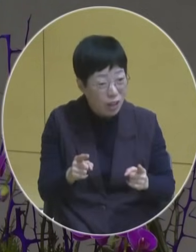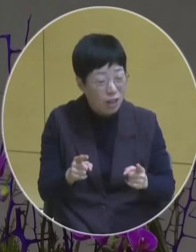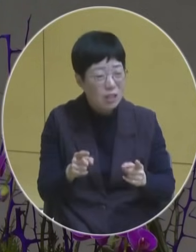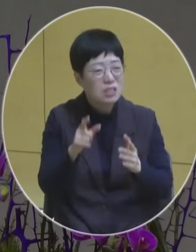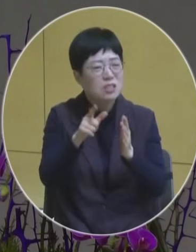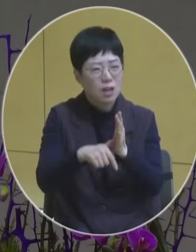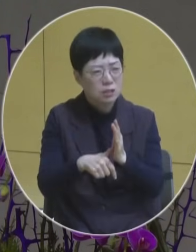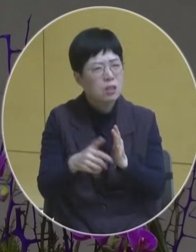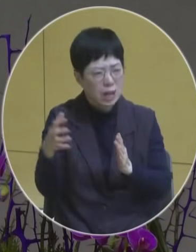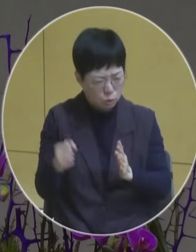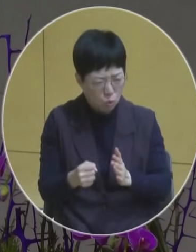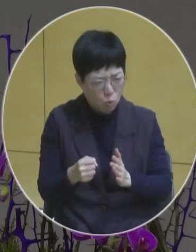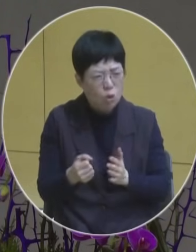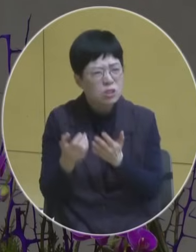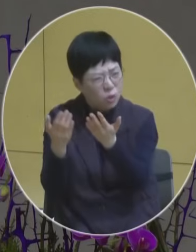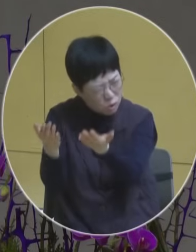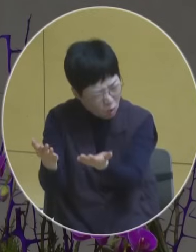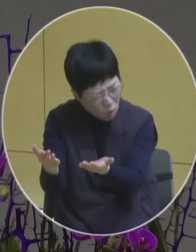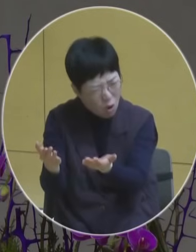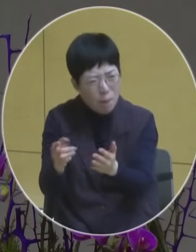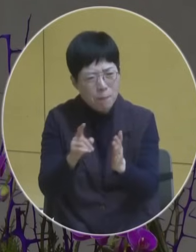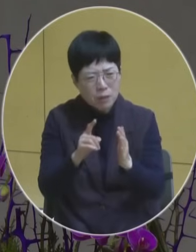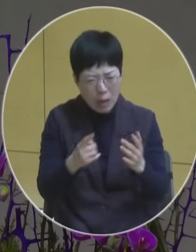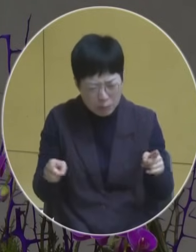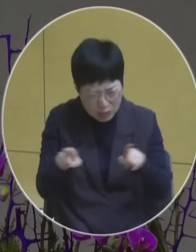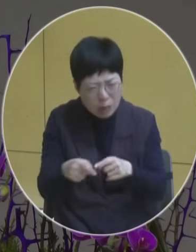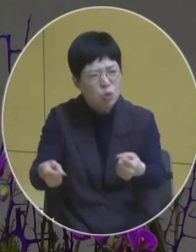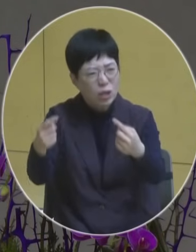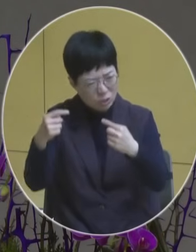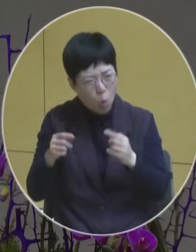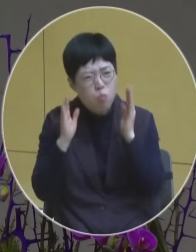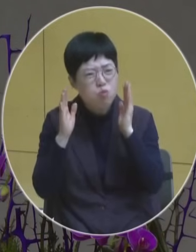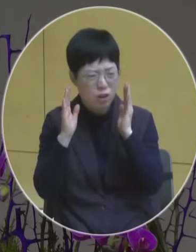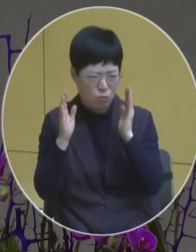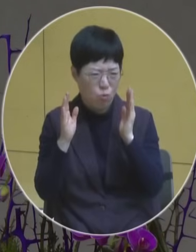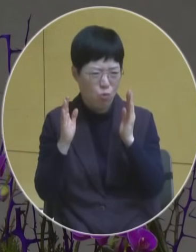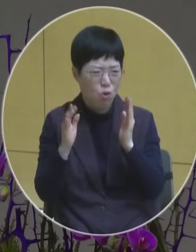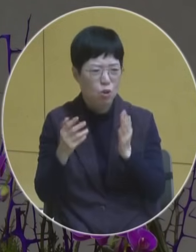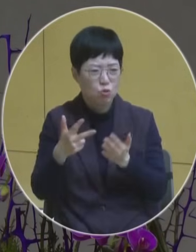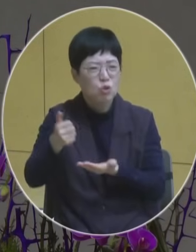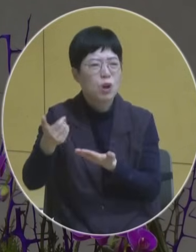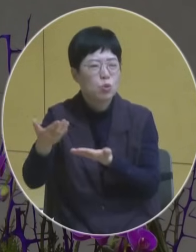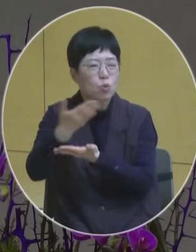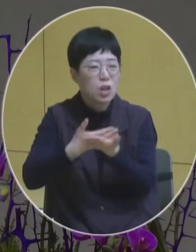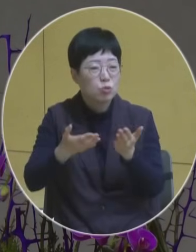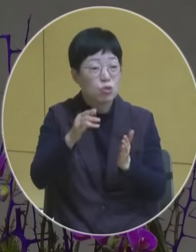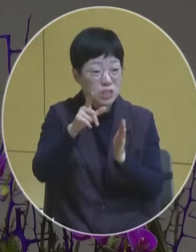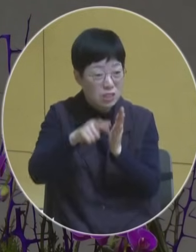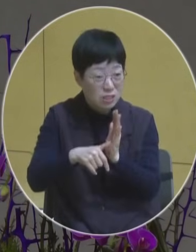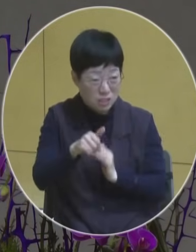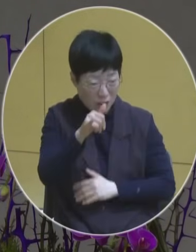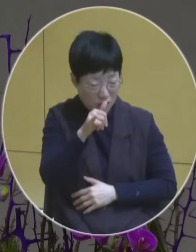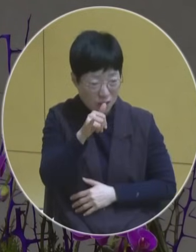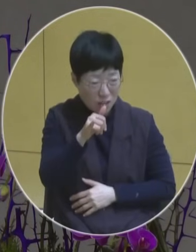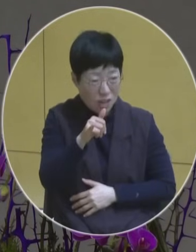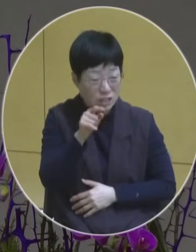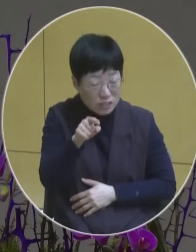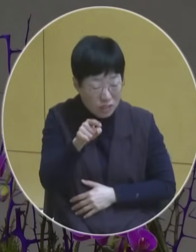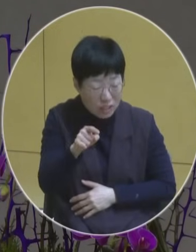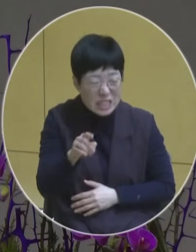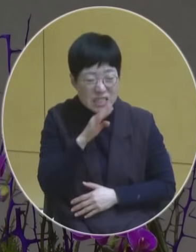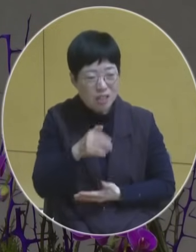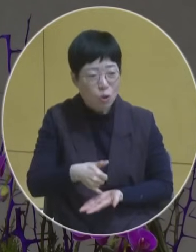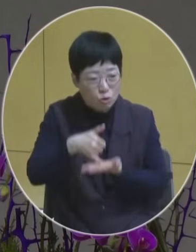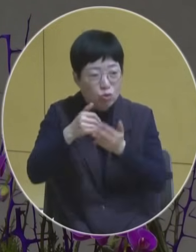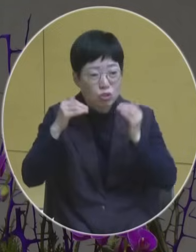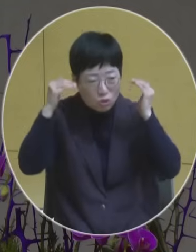시간을 내셔야 돼요. 마음을 정하셔서 함께 훈련에 참석하면서 주님과 교제하면서 살아갈 때 우리는 성숙한 신앙이